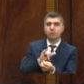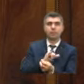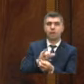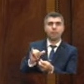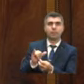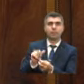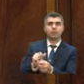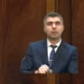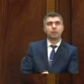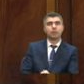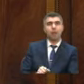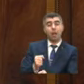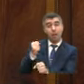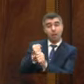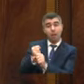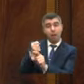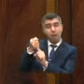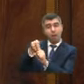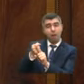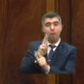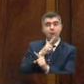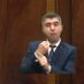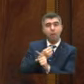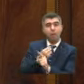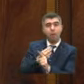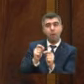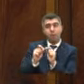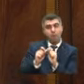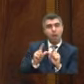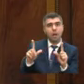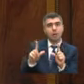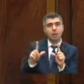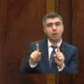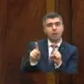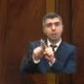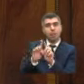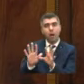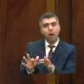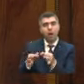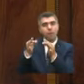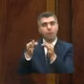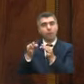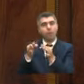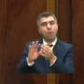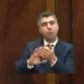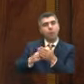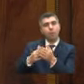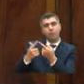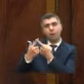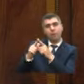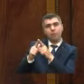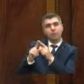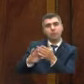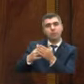بذلك. العمل ديال الحكومة في الواقع عمل ميداني، عمل منتج، وهو المسؤولية ديالو كتحملها